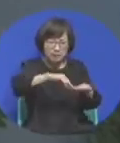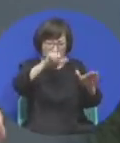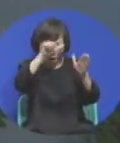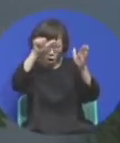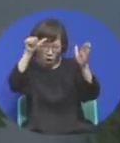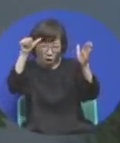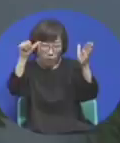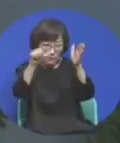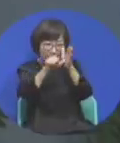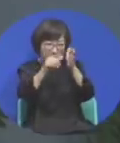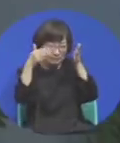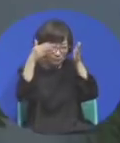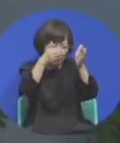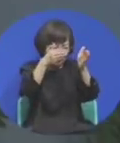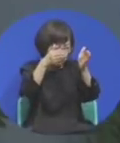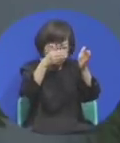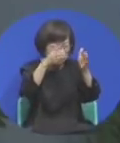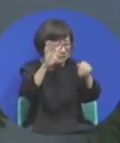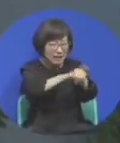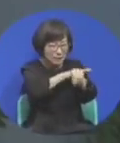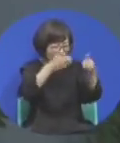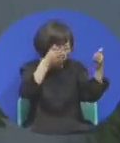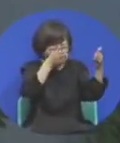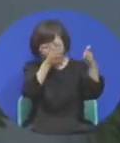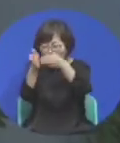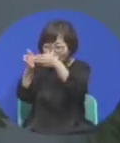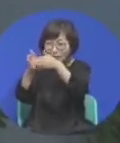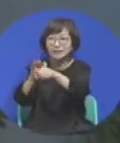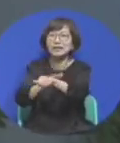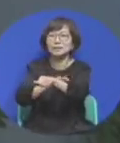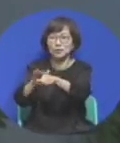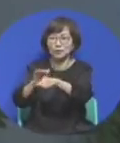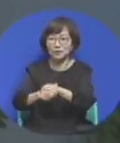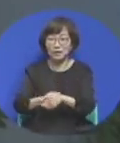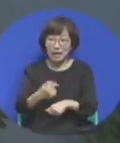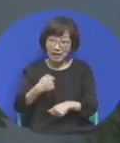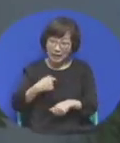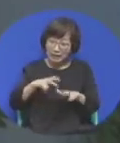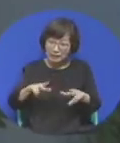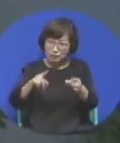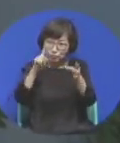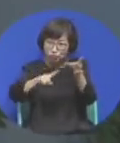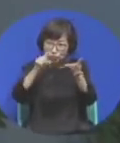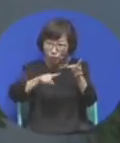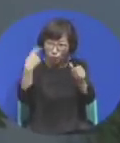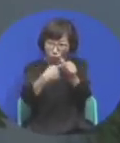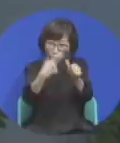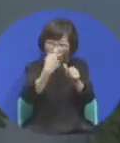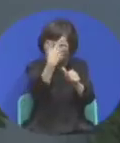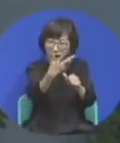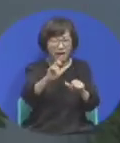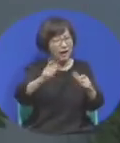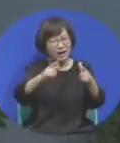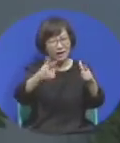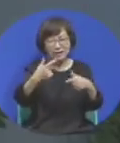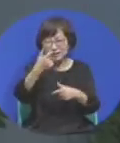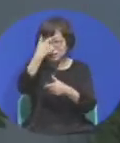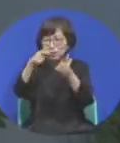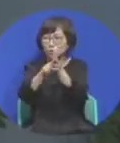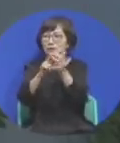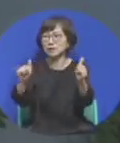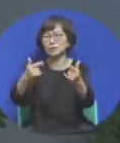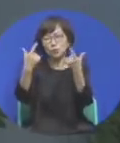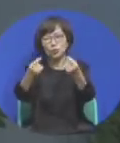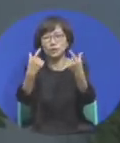on the wrong concentration. 제가 이거 지금 불교 욕하는 게 아닙니다. 기독교인도 이래요. I'm not criticizing Buddhism. 그렇잖아요. Even Christians are like